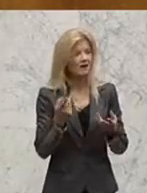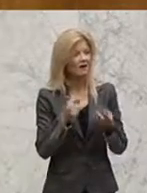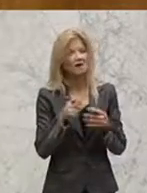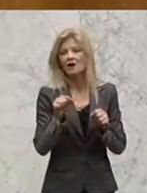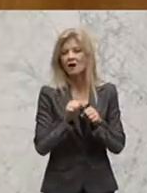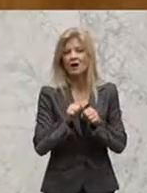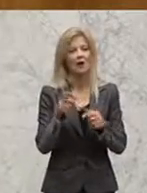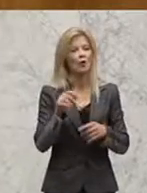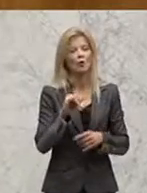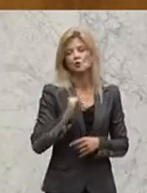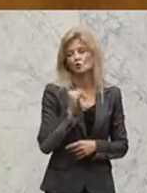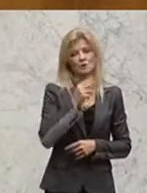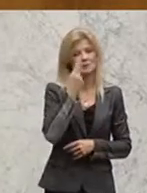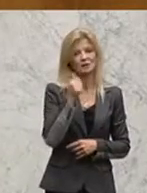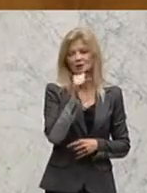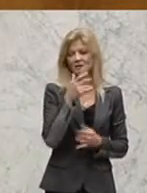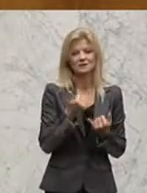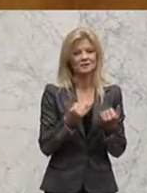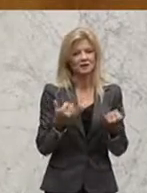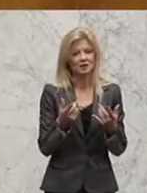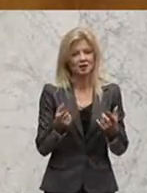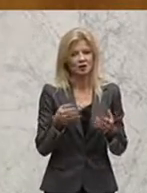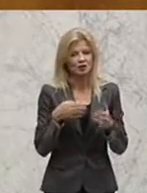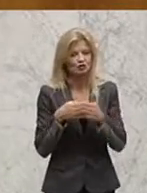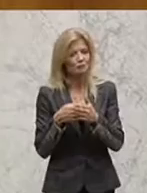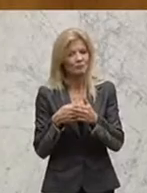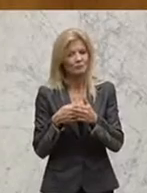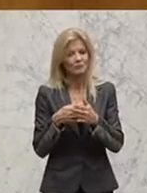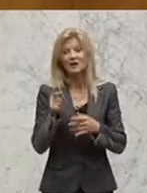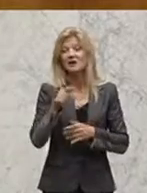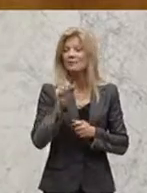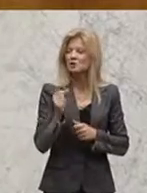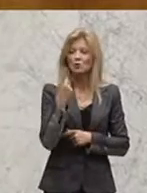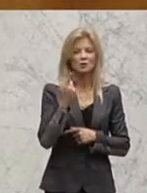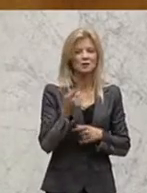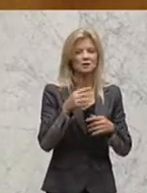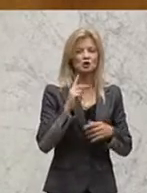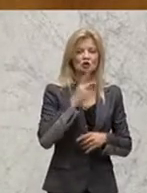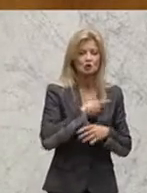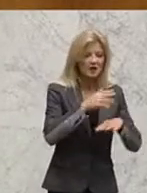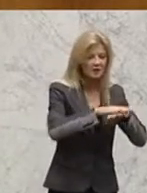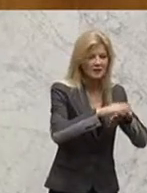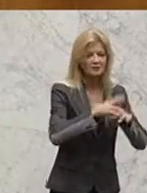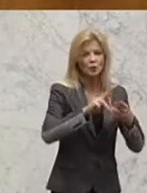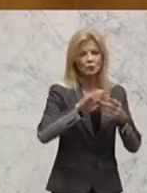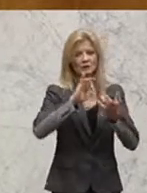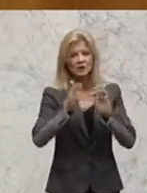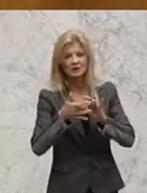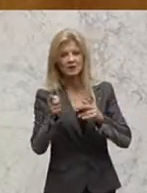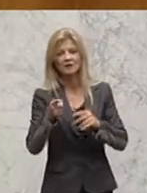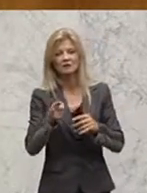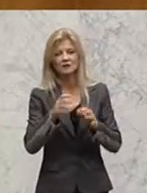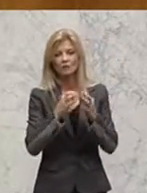macht. Dass hier vor allem soziale Netzwerke und Internetforen intensivst genutzt werden von den